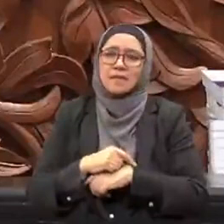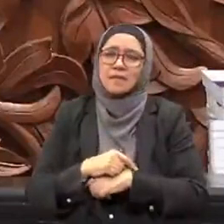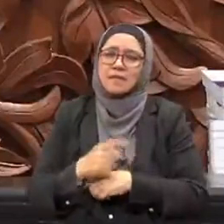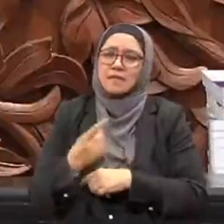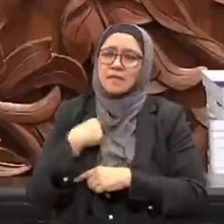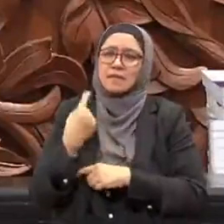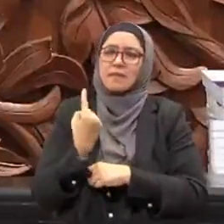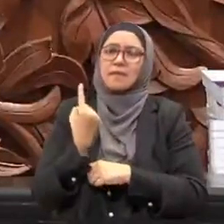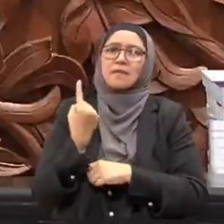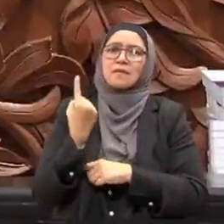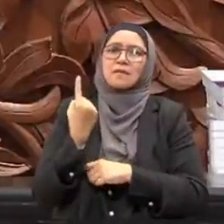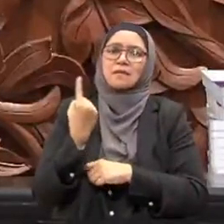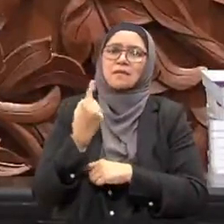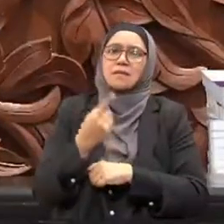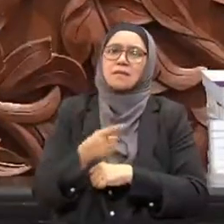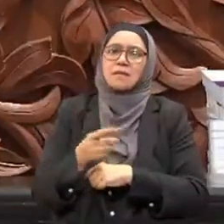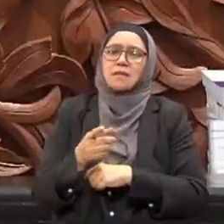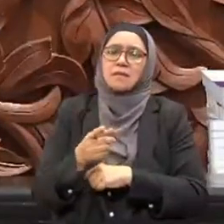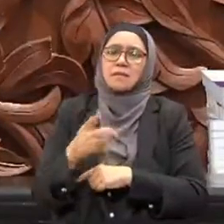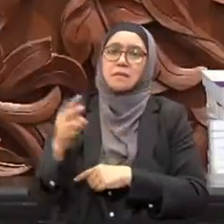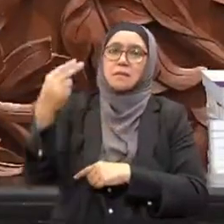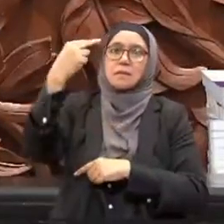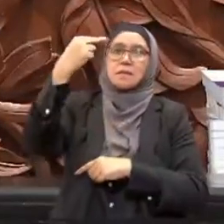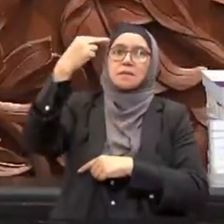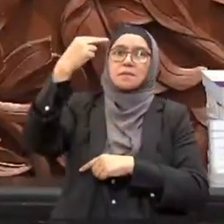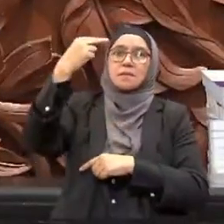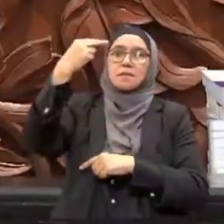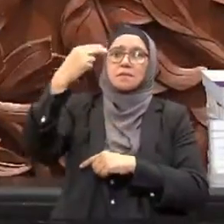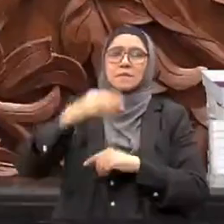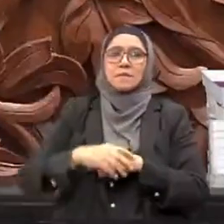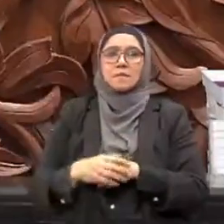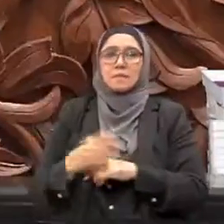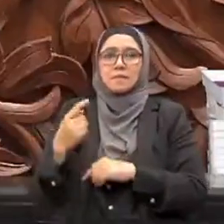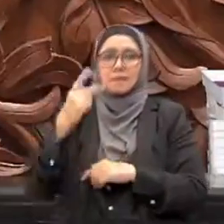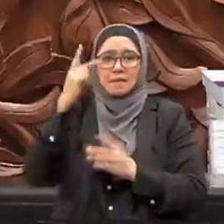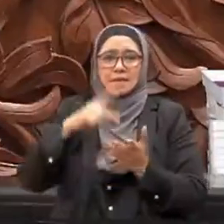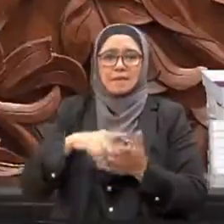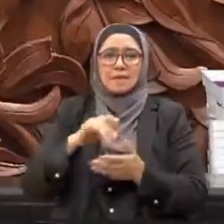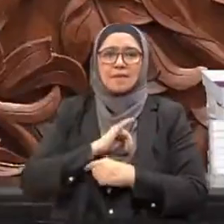mereka mengenali saya yang baru rumah macam mana